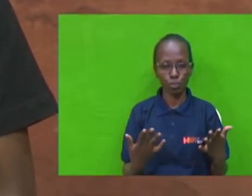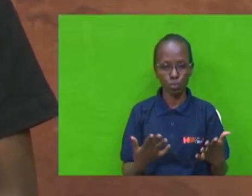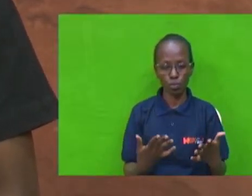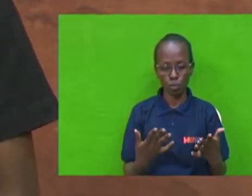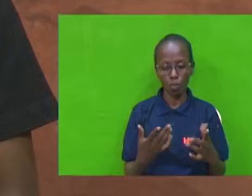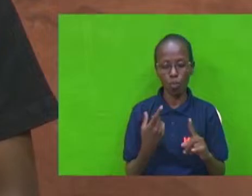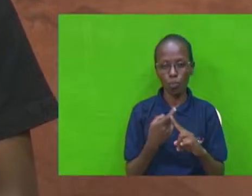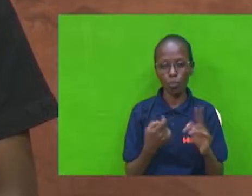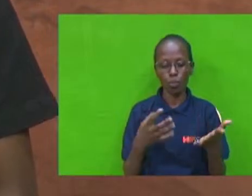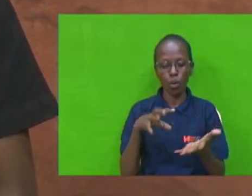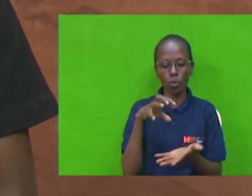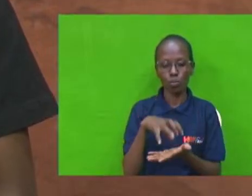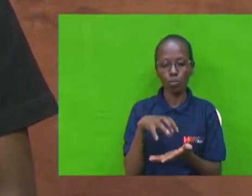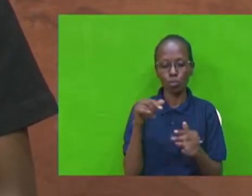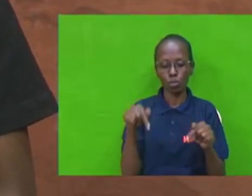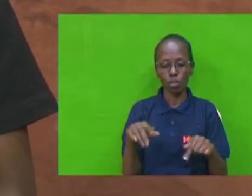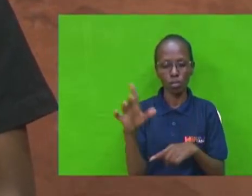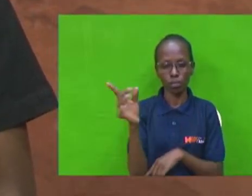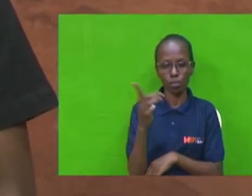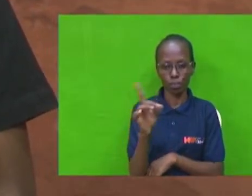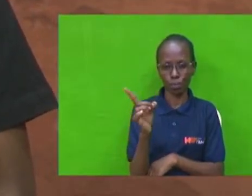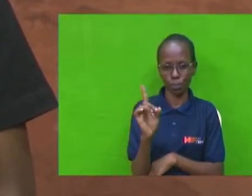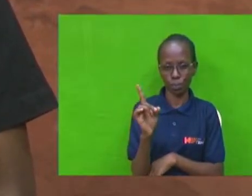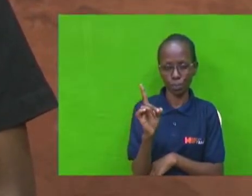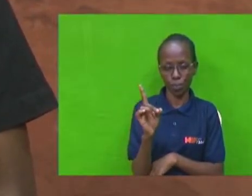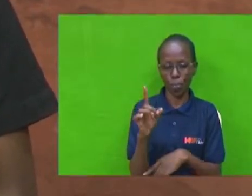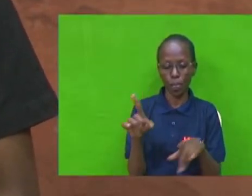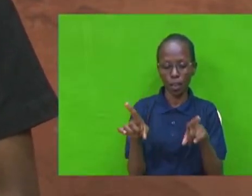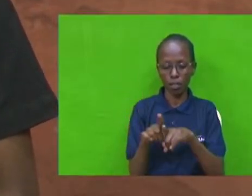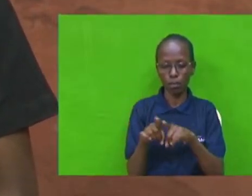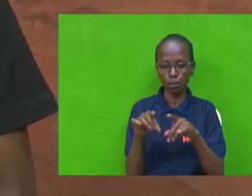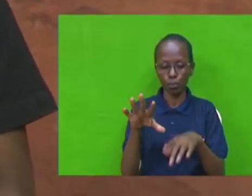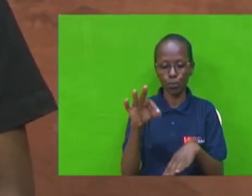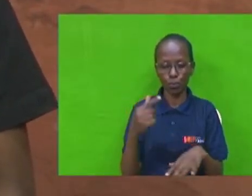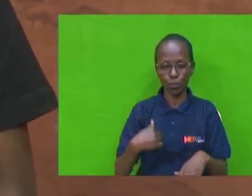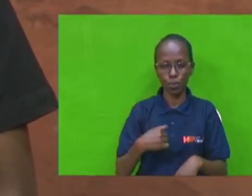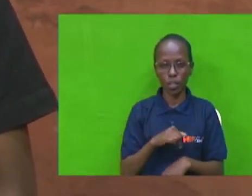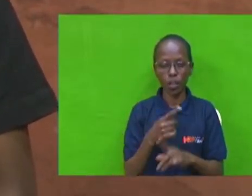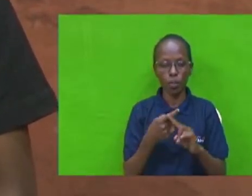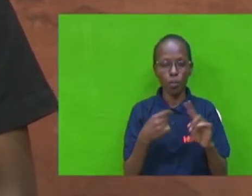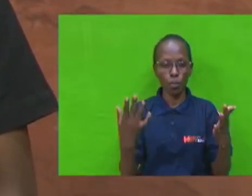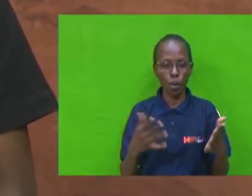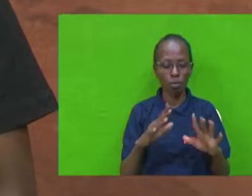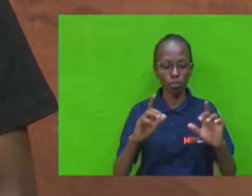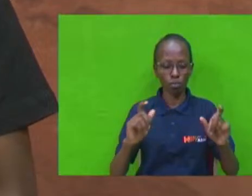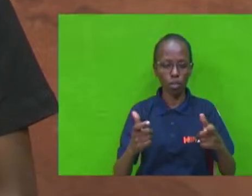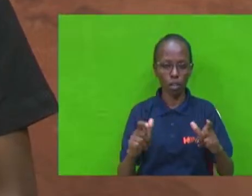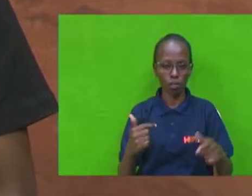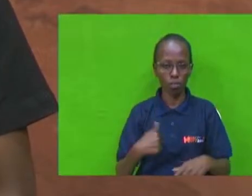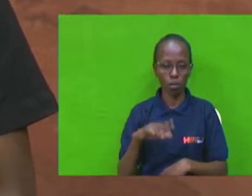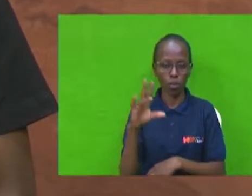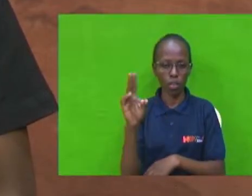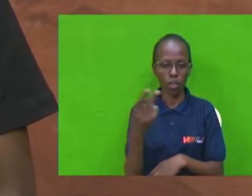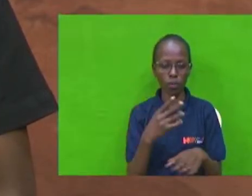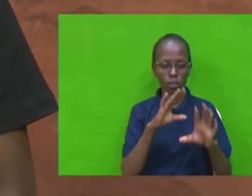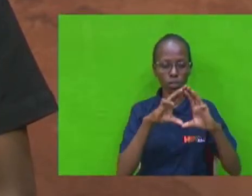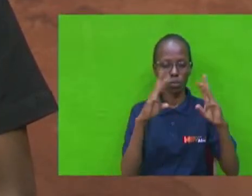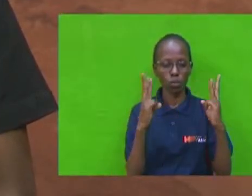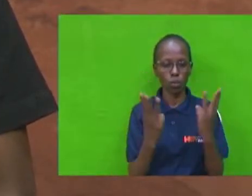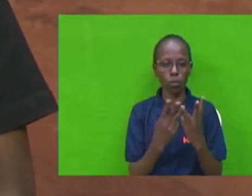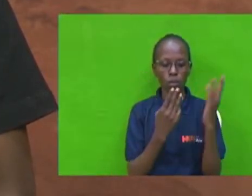mbashara kutoka studio zetu hapa mjini Nairobi. Vile vile utatupata kwa masafa ya radio yetu Adventist World